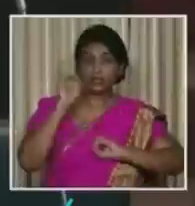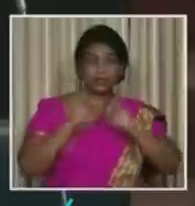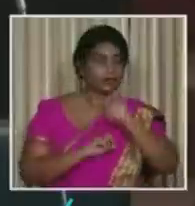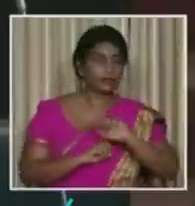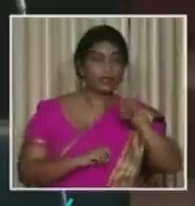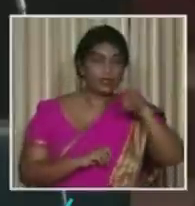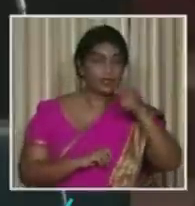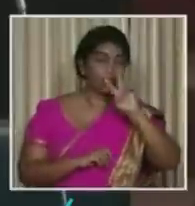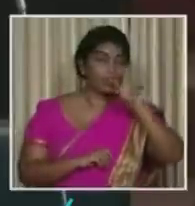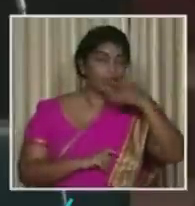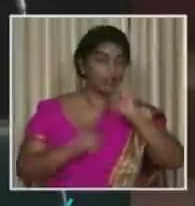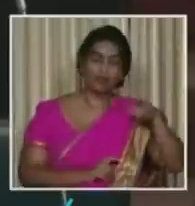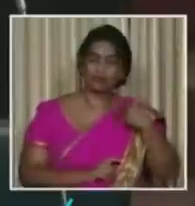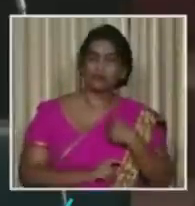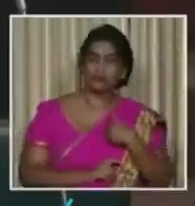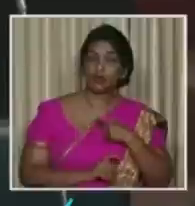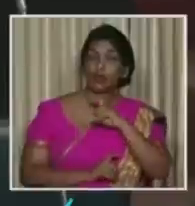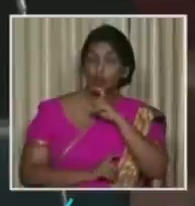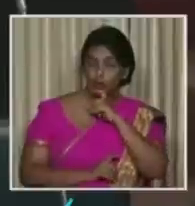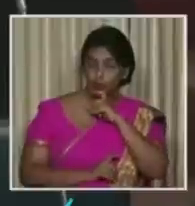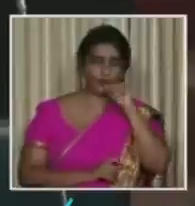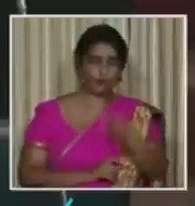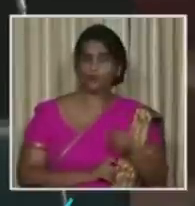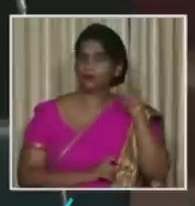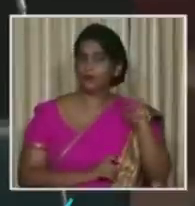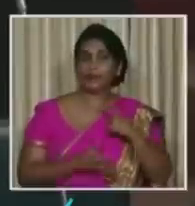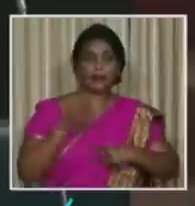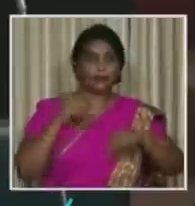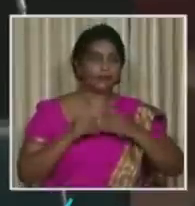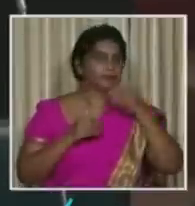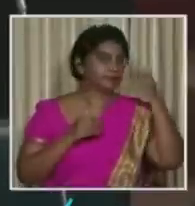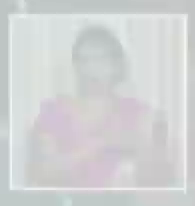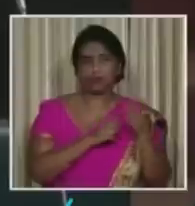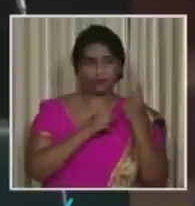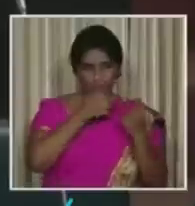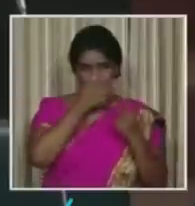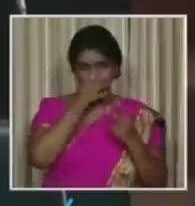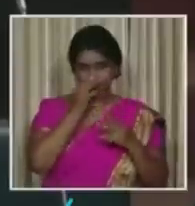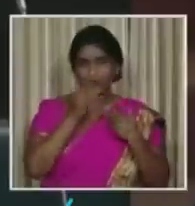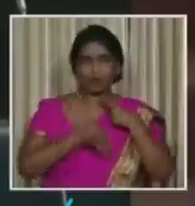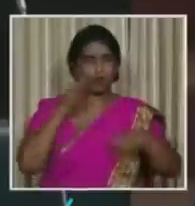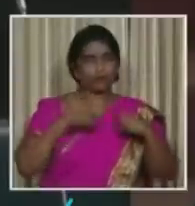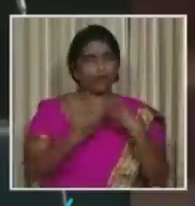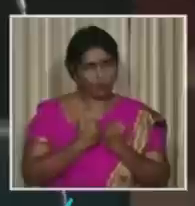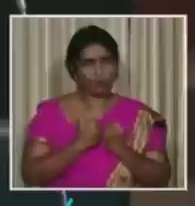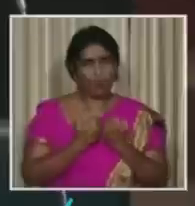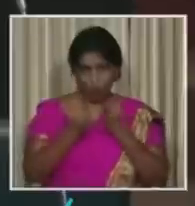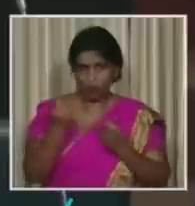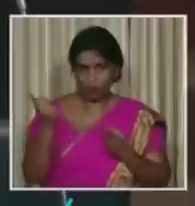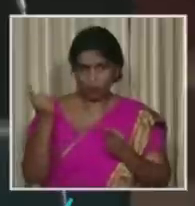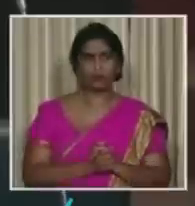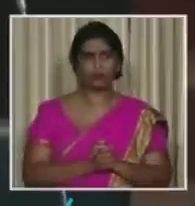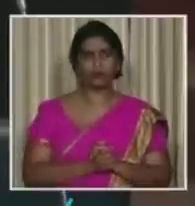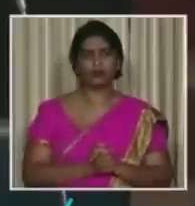100% නෙමෙයි 200% විශ්වාසයක් තියෙනවා. අධිකරණය කිසිම දවසක මේ මැතිවරණය කල් දාන්න ඉඩාරින්නේ නැහැ. අපිට මැතිවරණයක් ඕන. ඕන නේද?